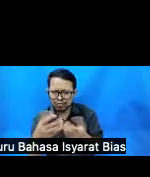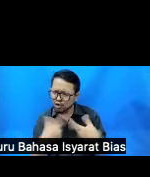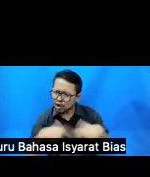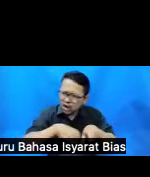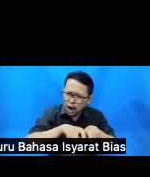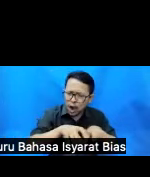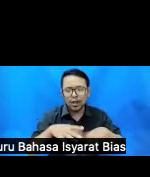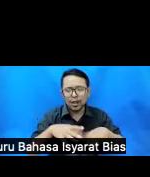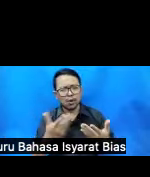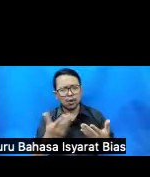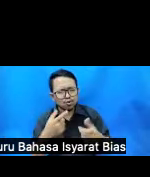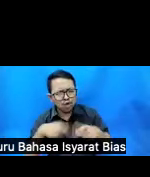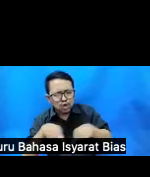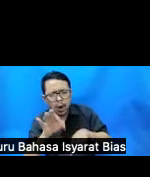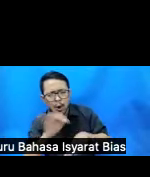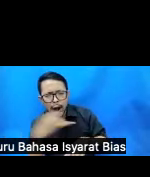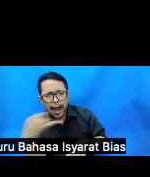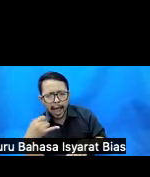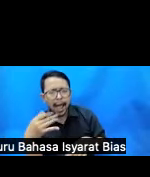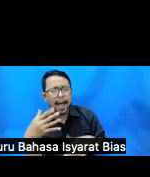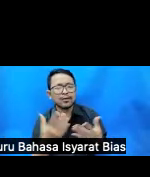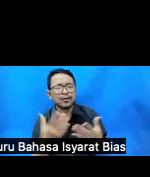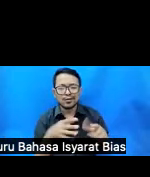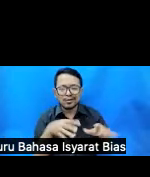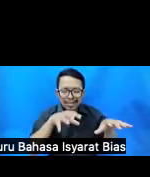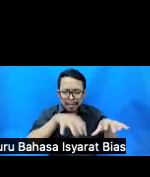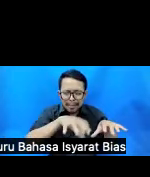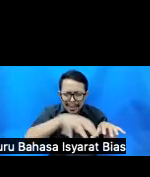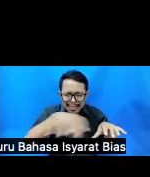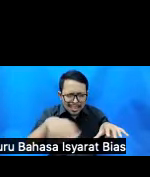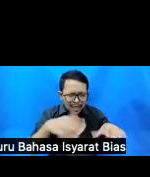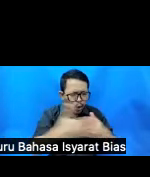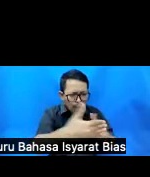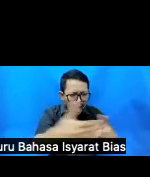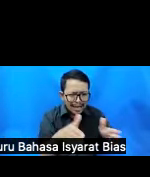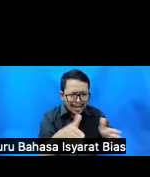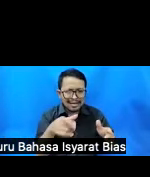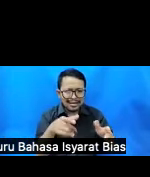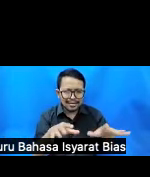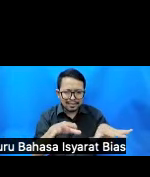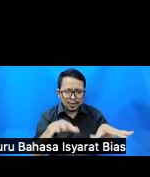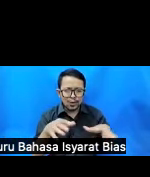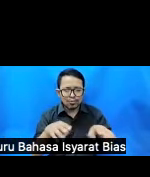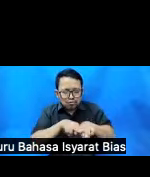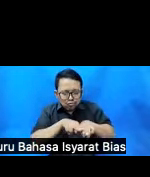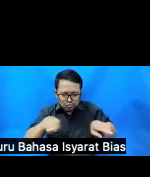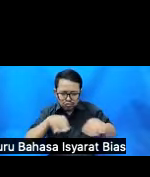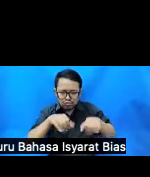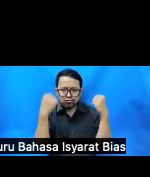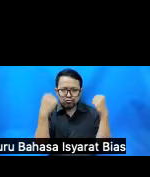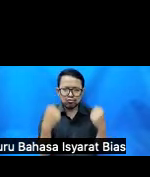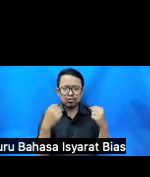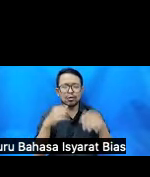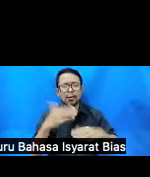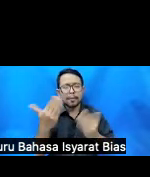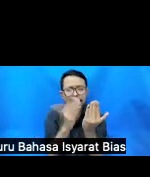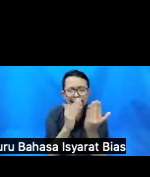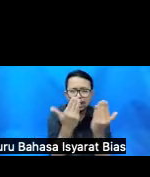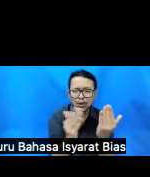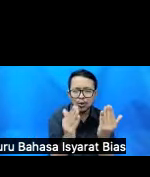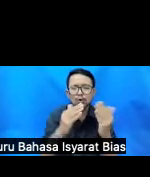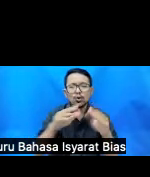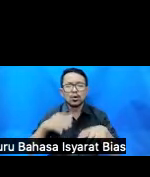atau tidak dan bagaimana penempatan peruangan seperti fitur-fitur bangku, pintu, dan